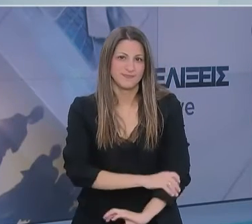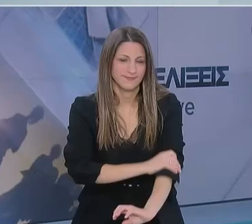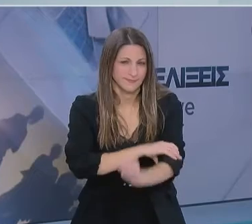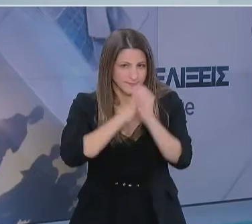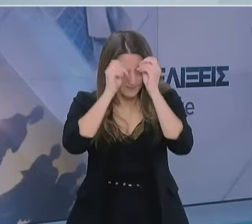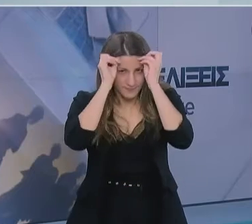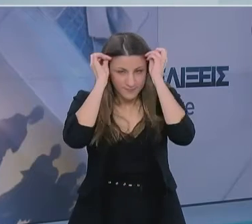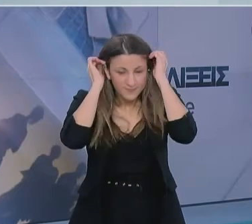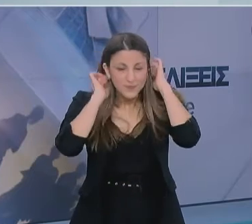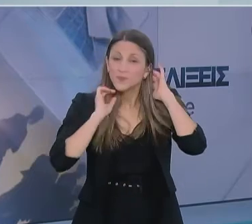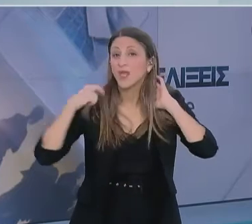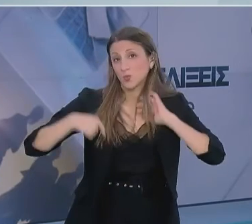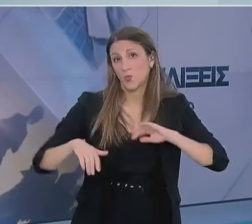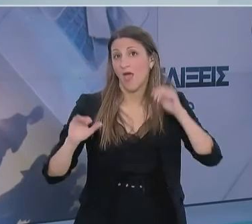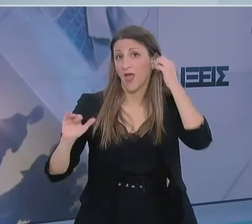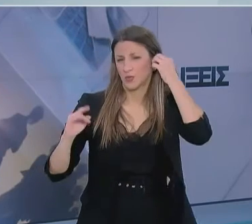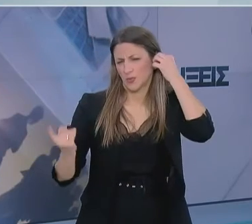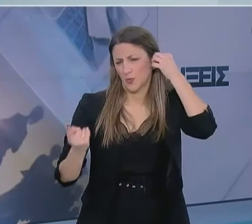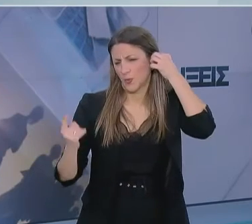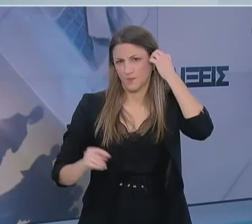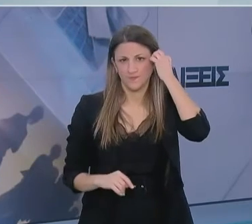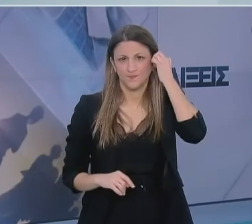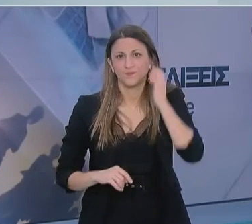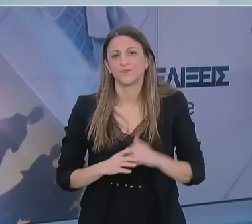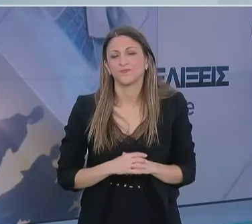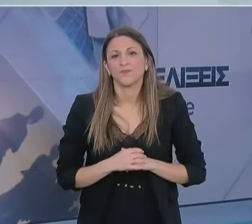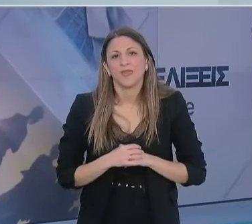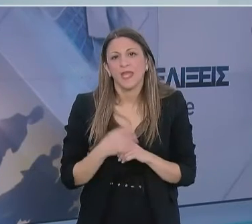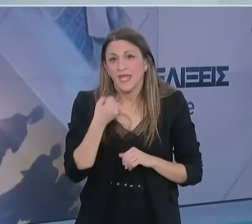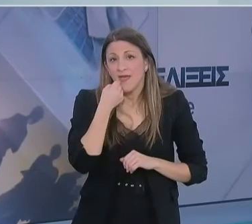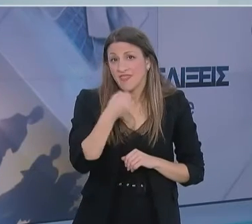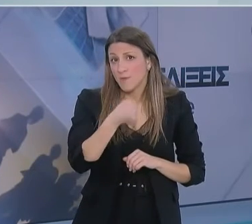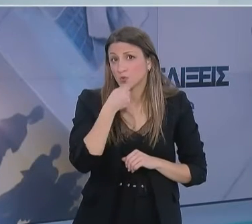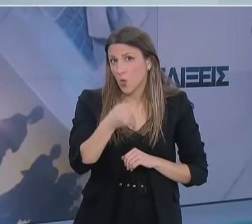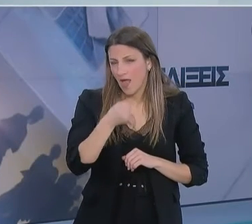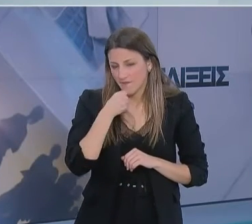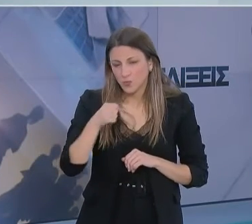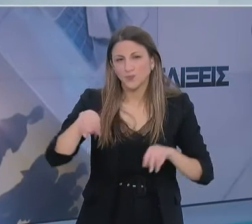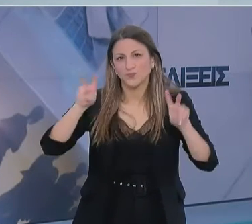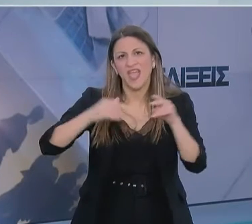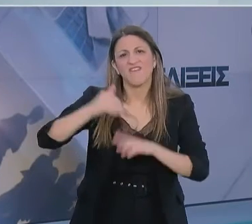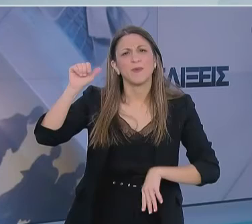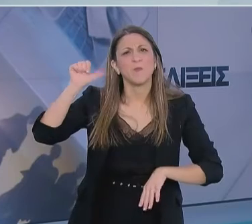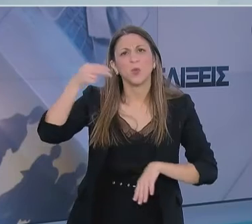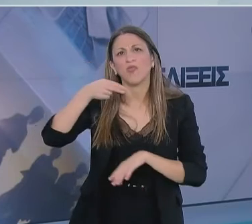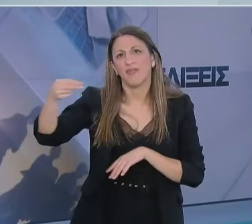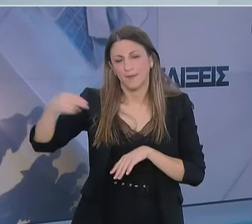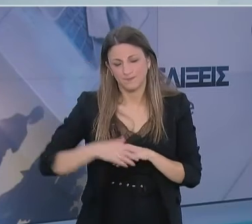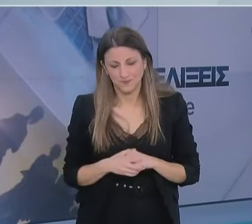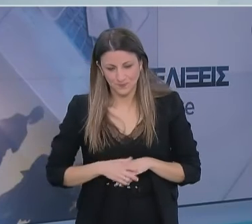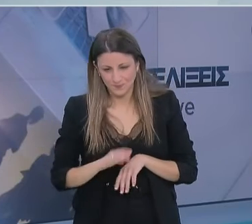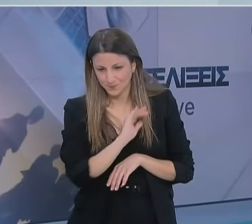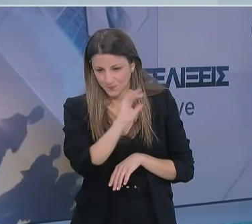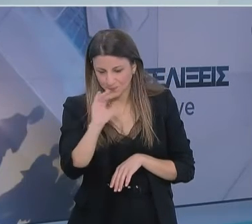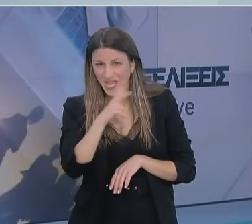κύριε Υπουργέ να περάσουμε στις ερωτήσεις. Η κυρία Καραλατήρα από την εφημερίδα πρώτο θέμα και το πρώτο θέμα.gr Κύριε Τσιόδρα,